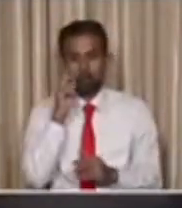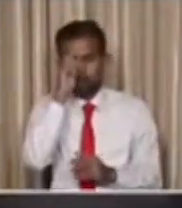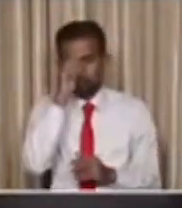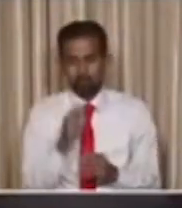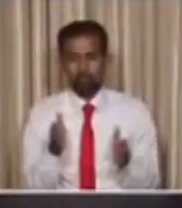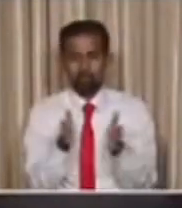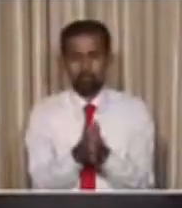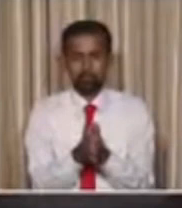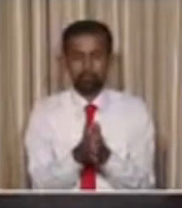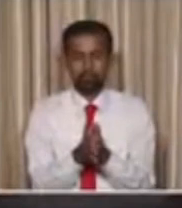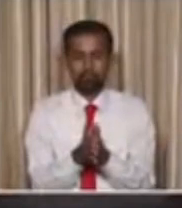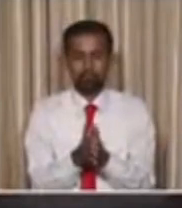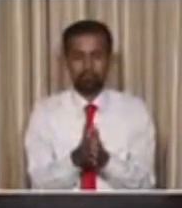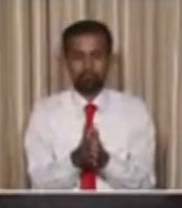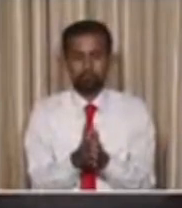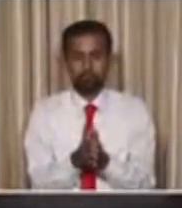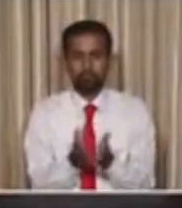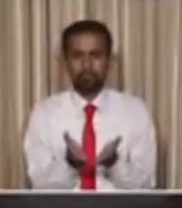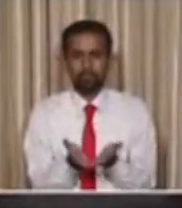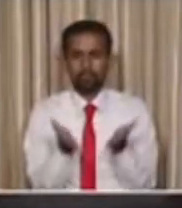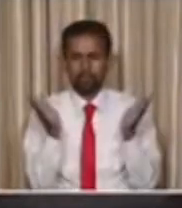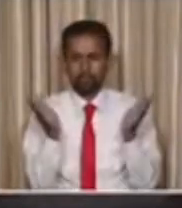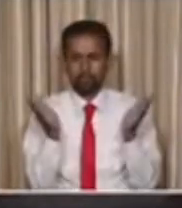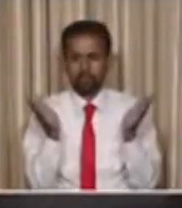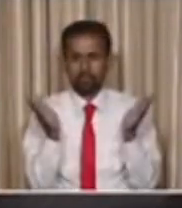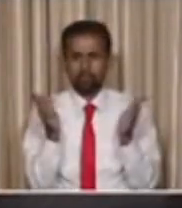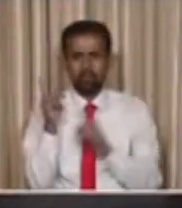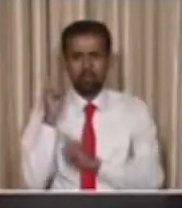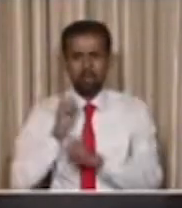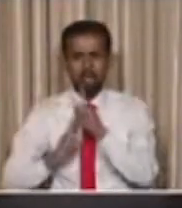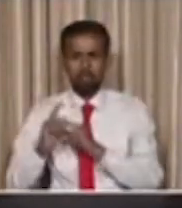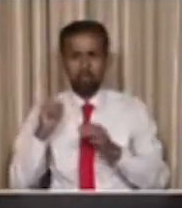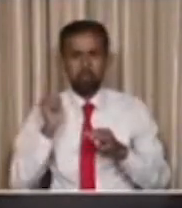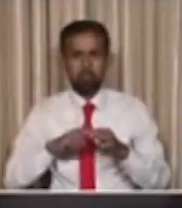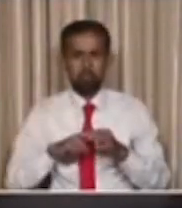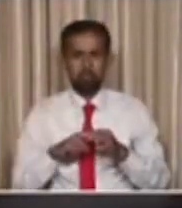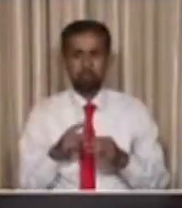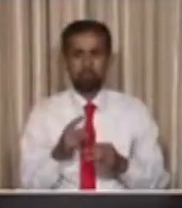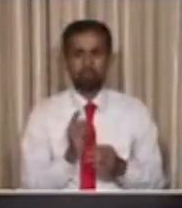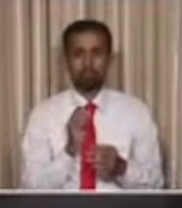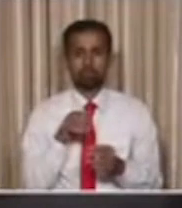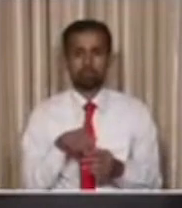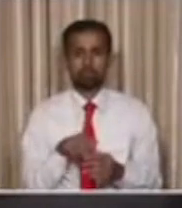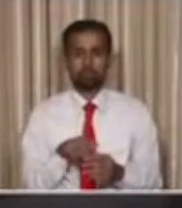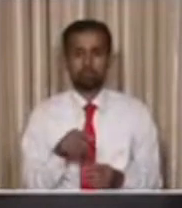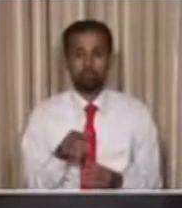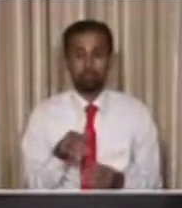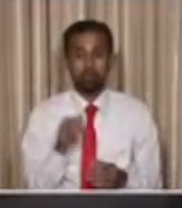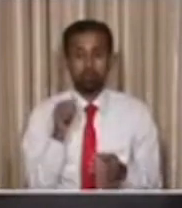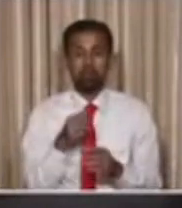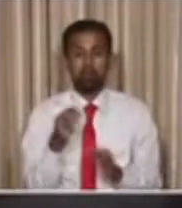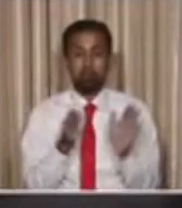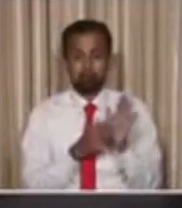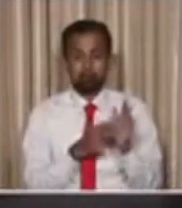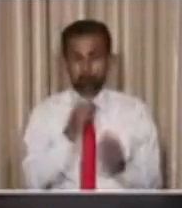එක්ක මොනවද මේ අර අර අර ඉන්දියාවයි කැනඩාවයි අතර තියෙන ප්‍රශ්නකට මෙයා මැදිහත් වෙනවා. පණ්ඩිතගම් මංගල